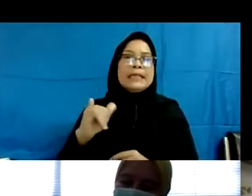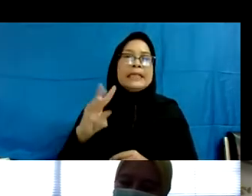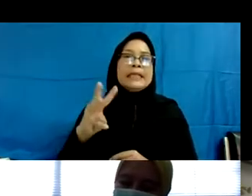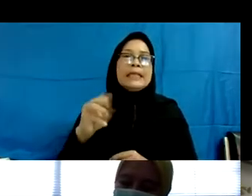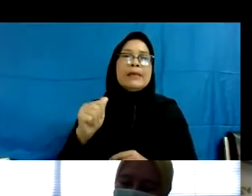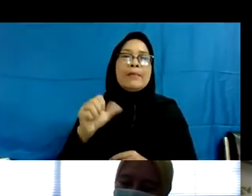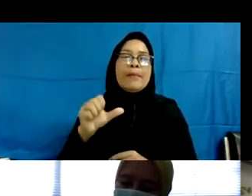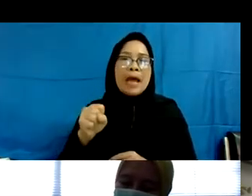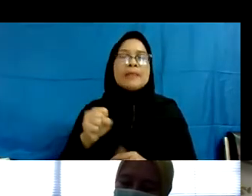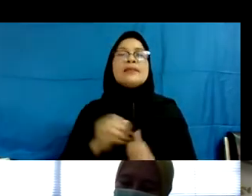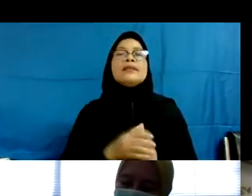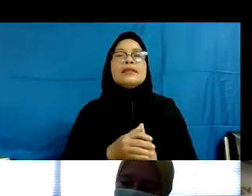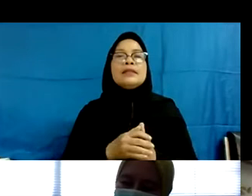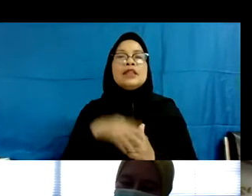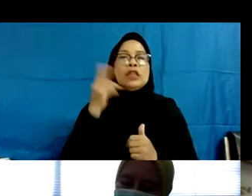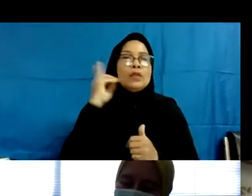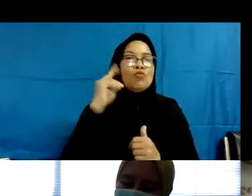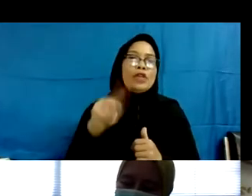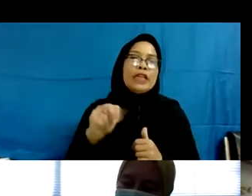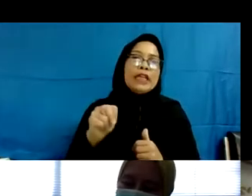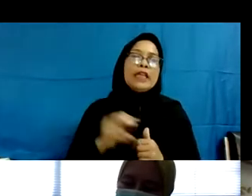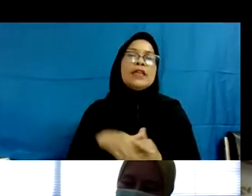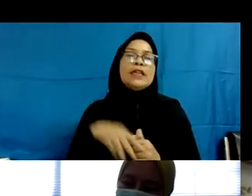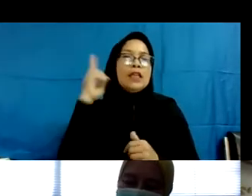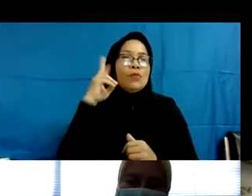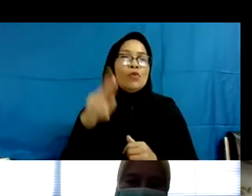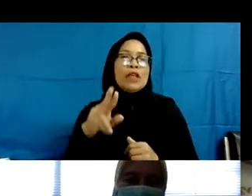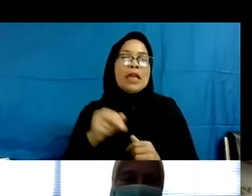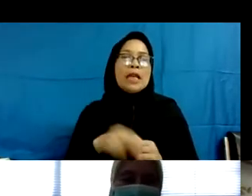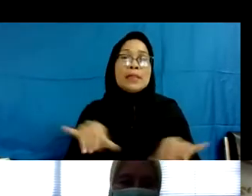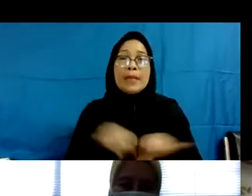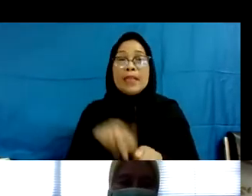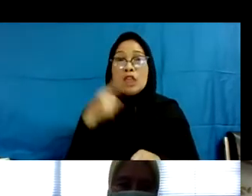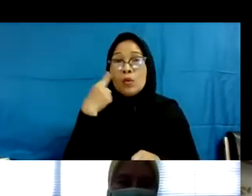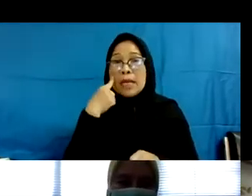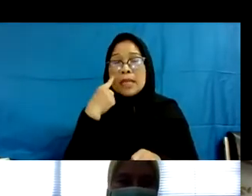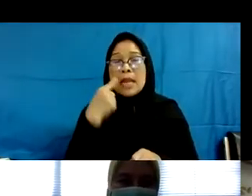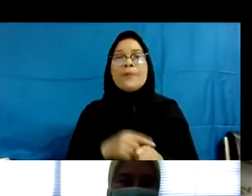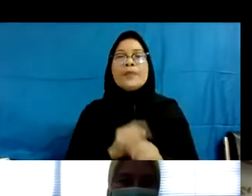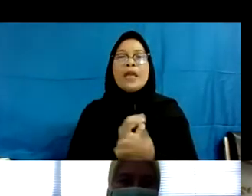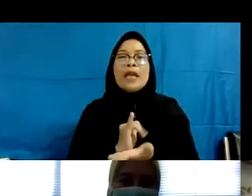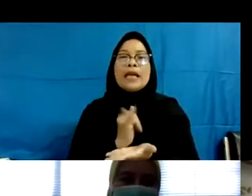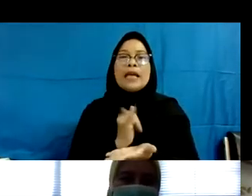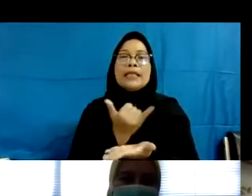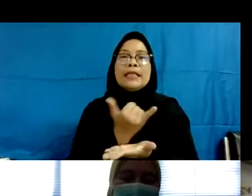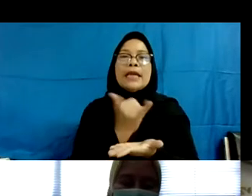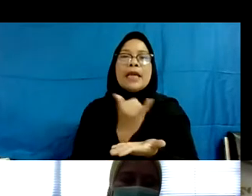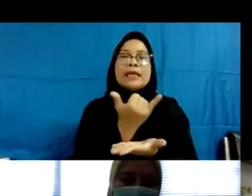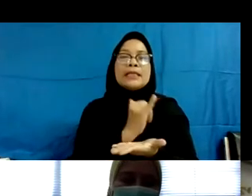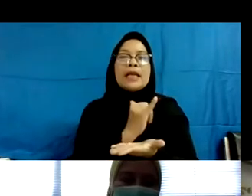Bu Nining dan Mbak Rina, itu misalnya seperti mitra netra, kemudian yayasan apa tadi Kartunet